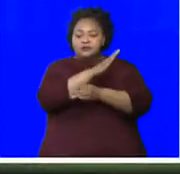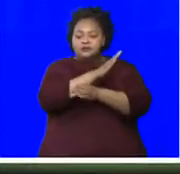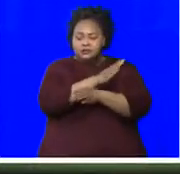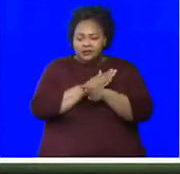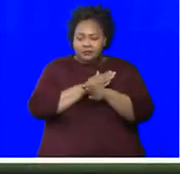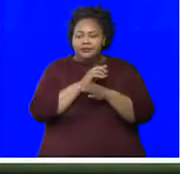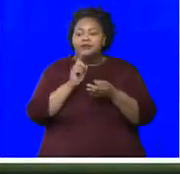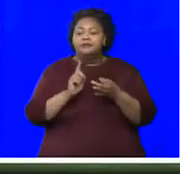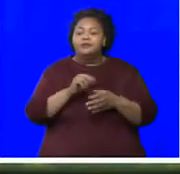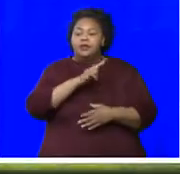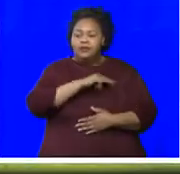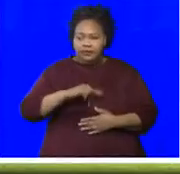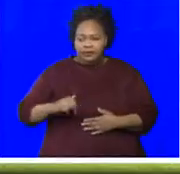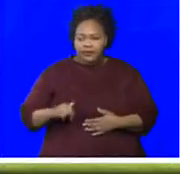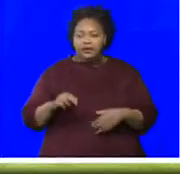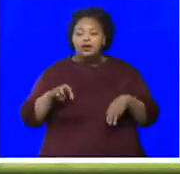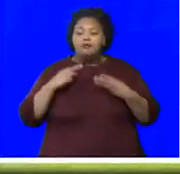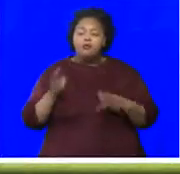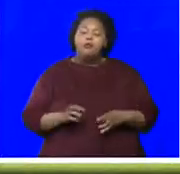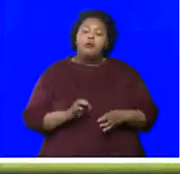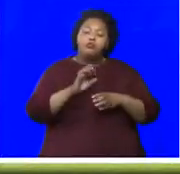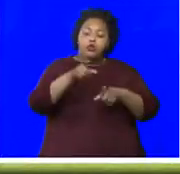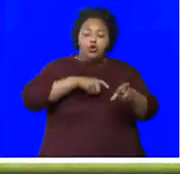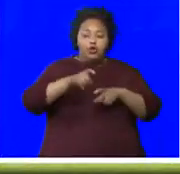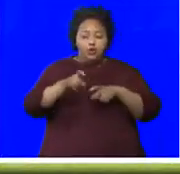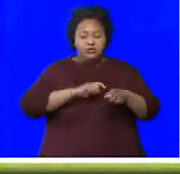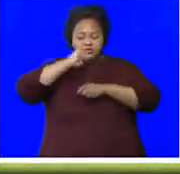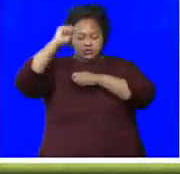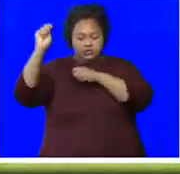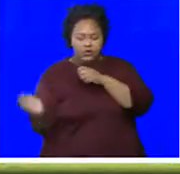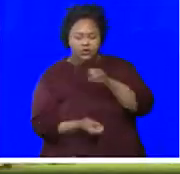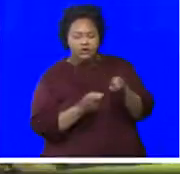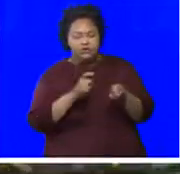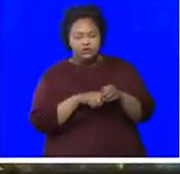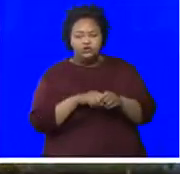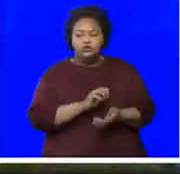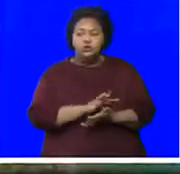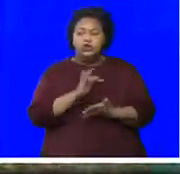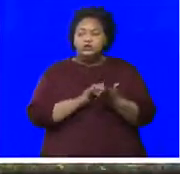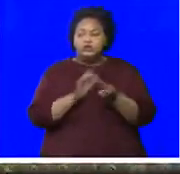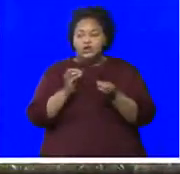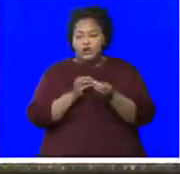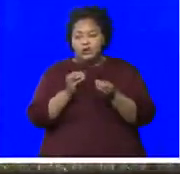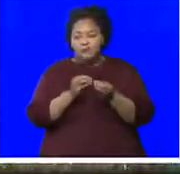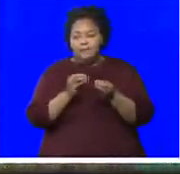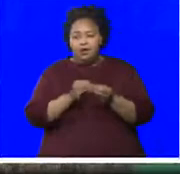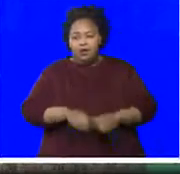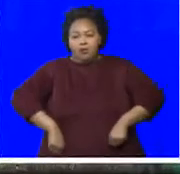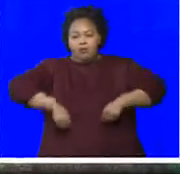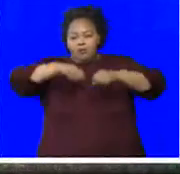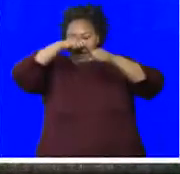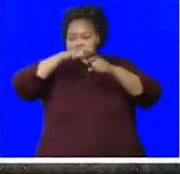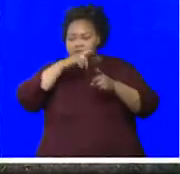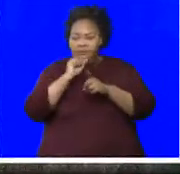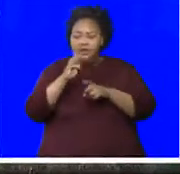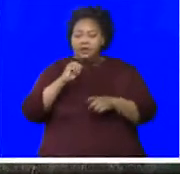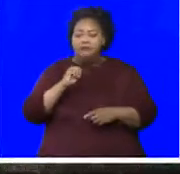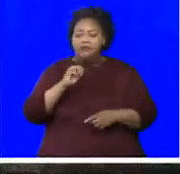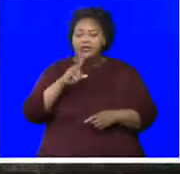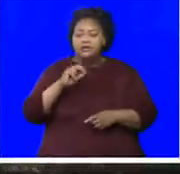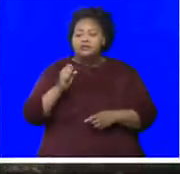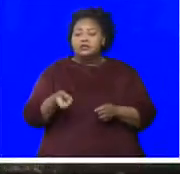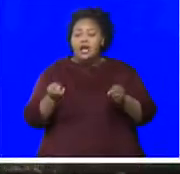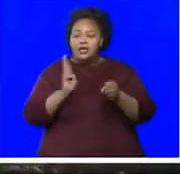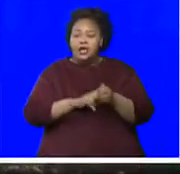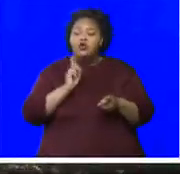kanye nakulamanye. Umphathi welibhange lelikhulu i-Central Bank of Eswatini luphinze naye abe ngumdlali womdlalulo ligaluva uthi lo mcuthulwano